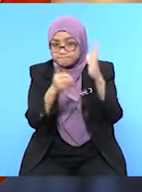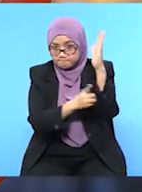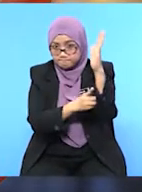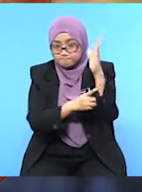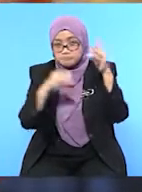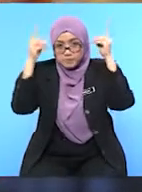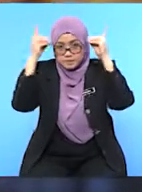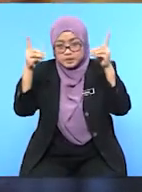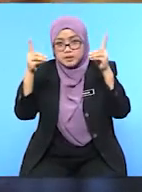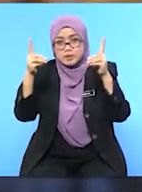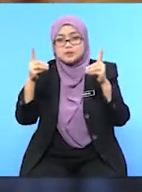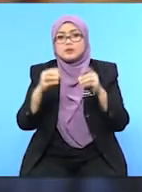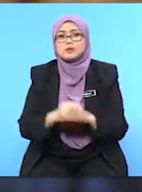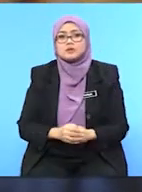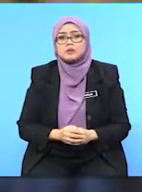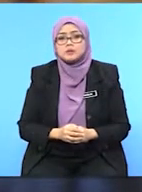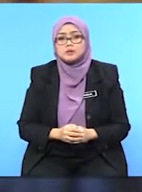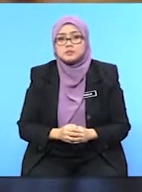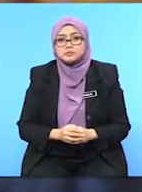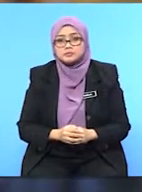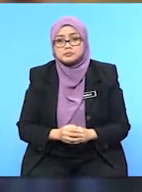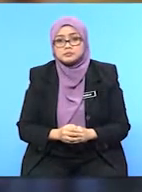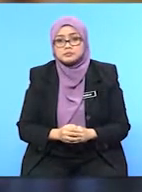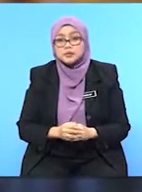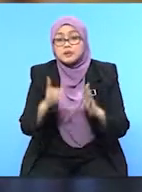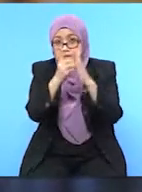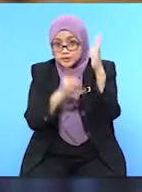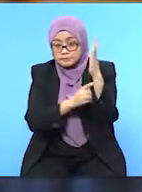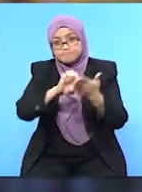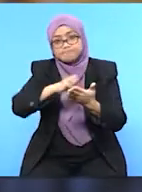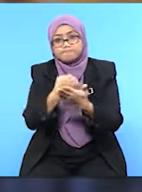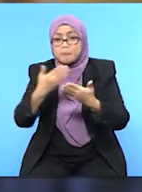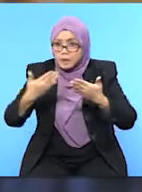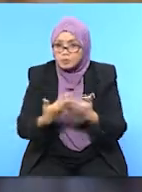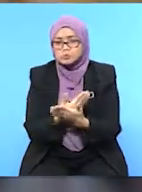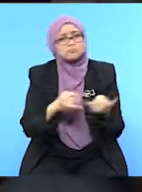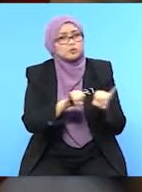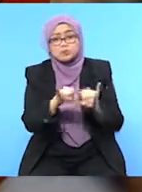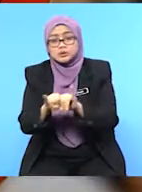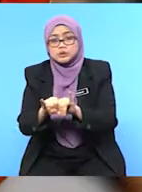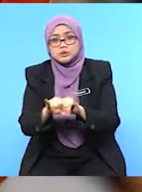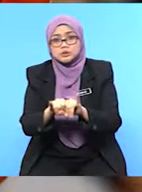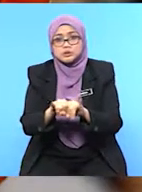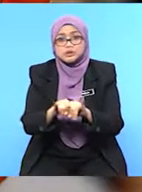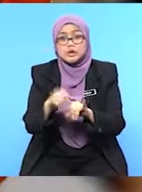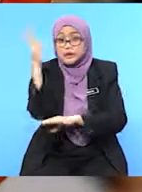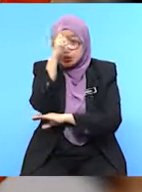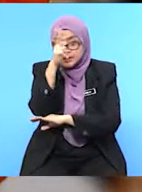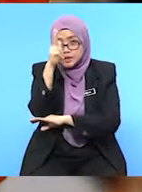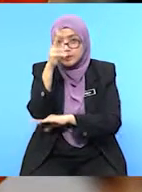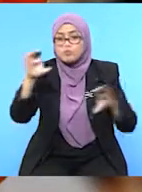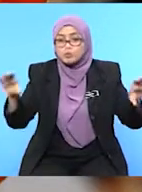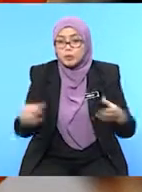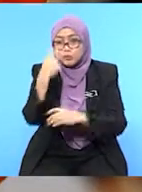Dasa ekonomi baru juga telah dilaksanakan oleh kerajaan untuk memupuk perpaduan dalam kalangan masyarakat yang berbagai kaum dhimmi cukup